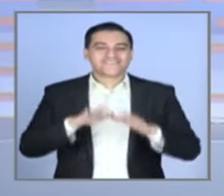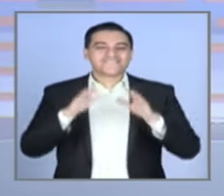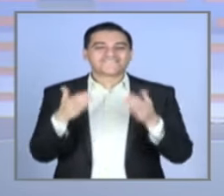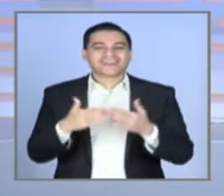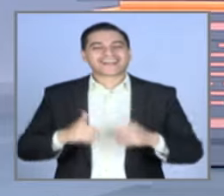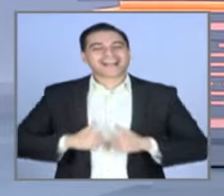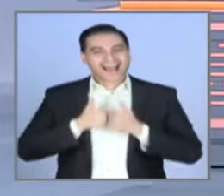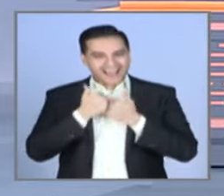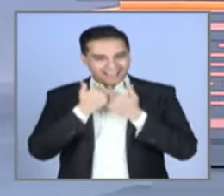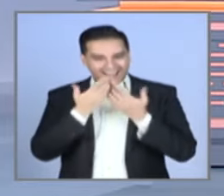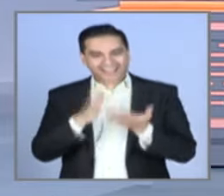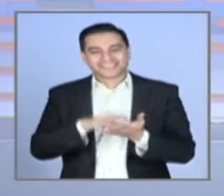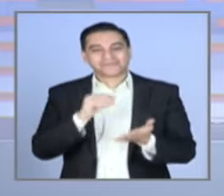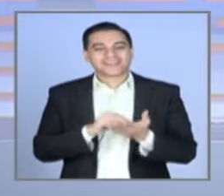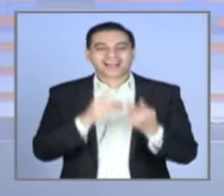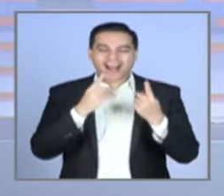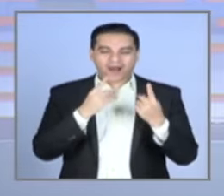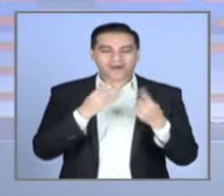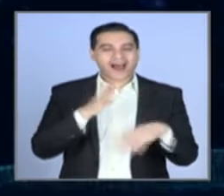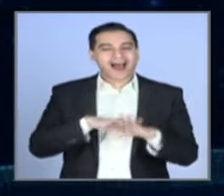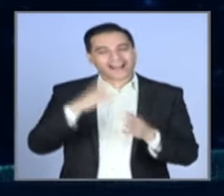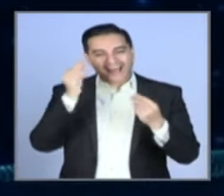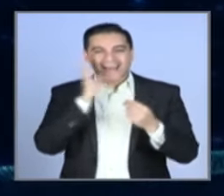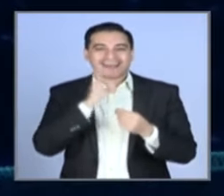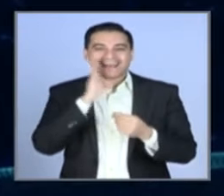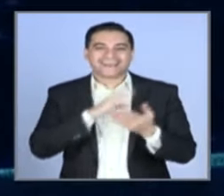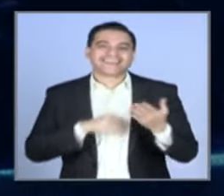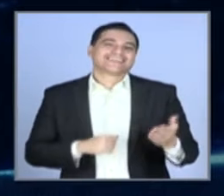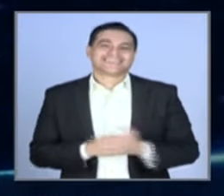هتبتدي الأول، وأول فقرة هي فقرة العلم.